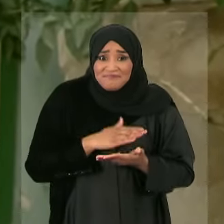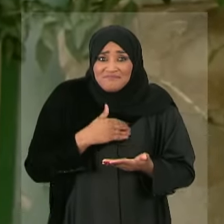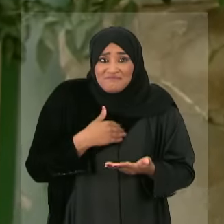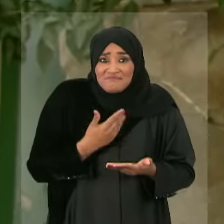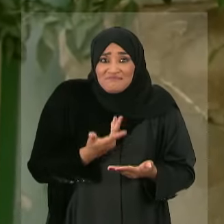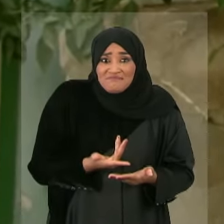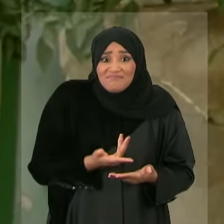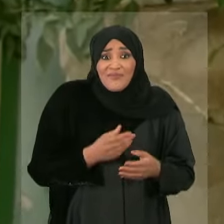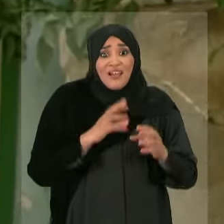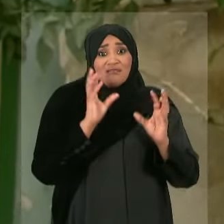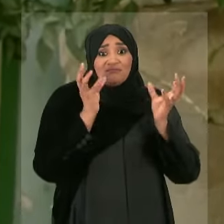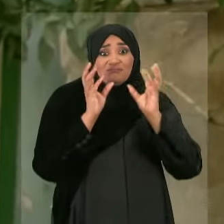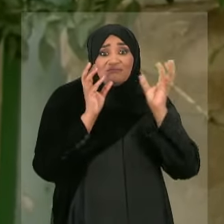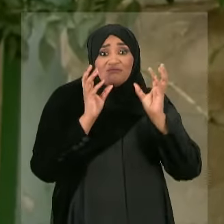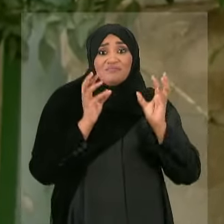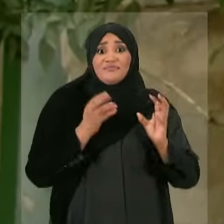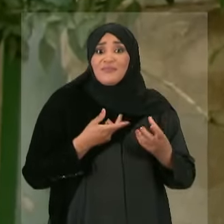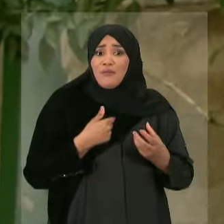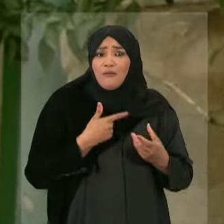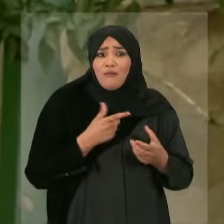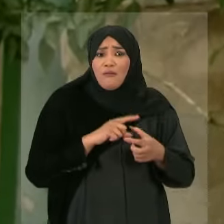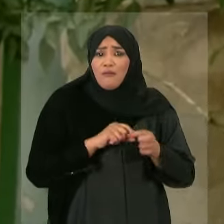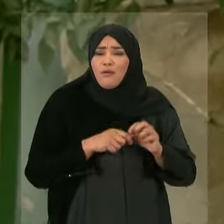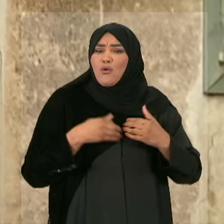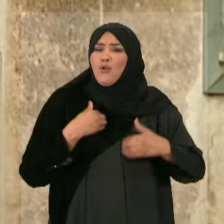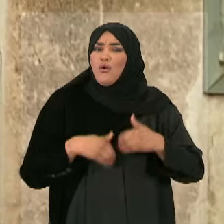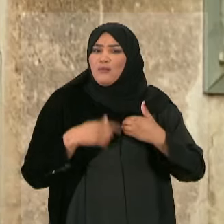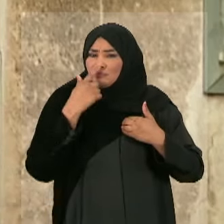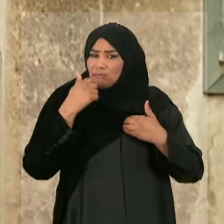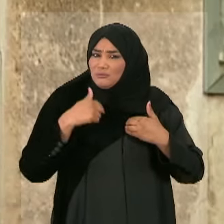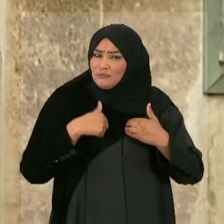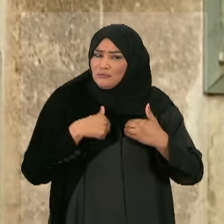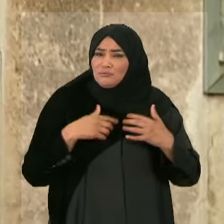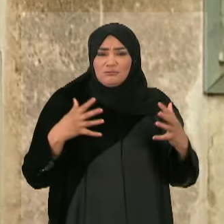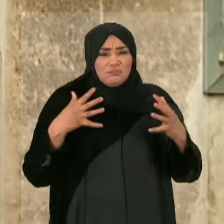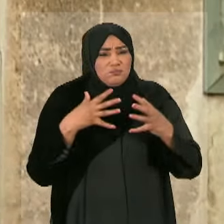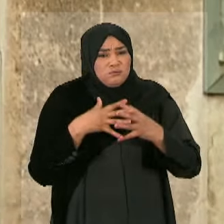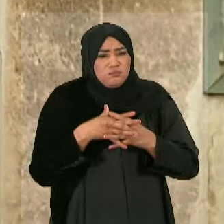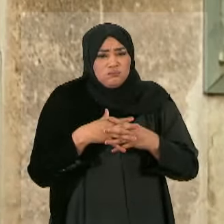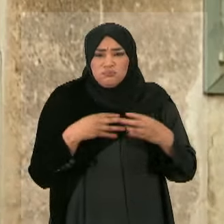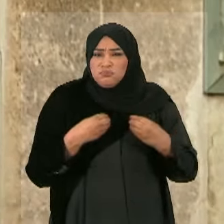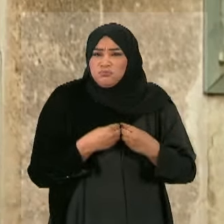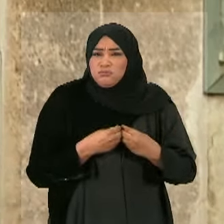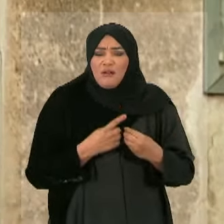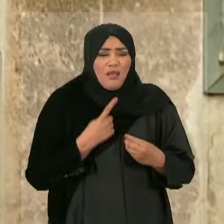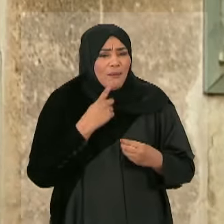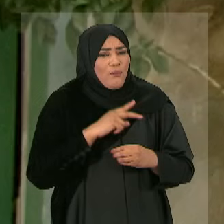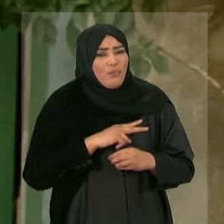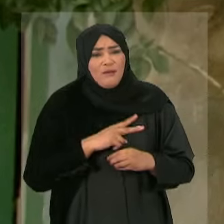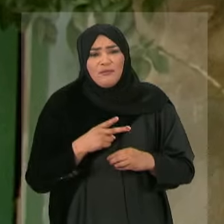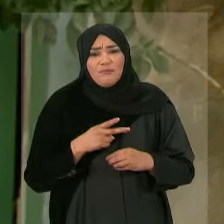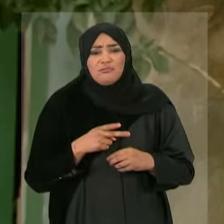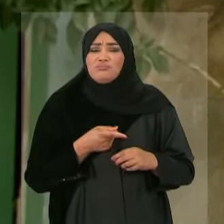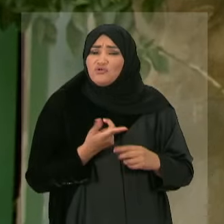عضوية فيزيائية روحية مع بعض البعض، مخربطة بشكل رهيب. هذا هو الوطن، تاريخك،